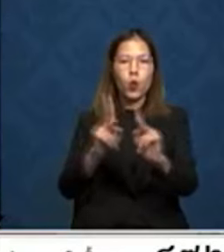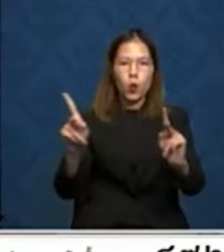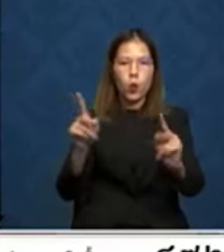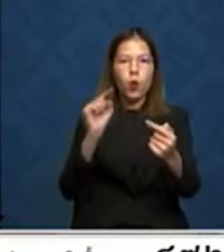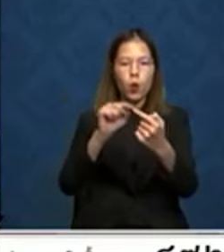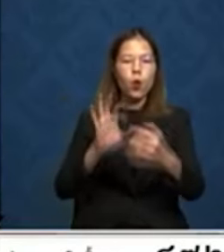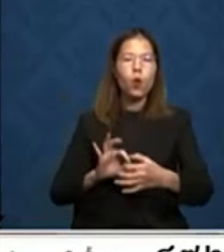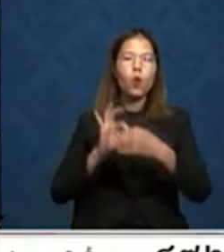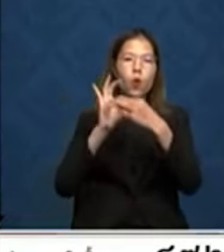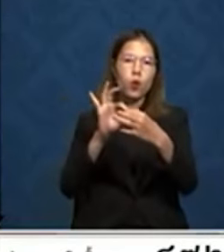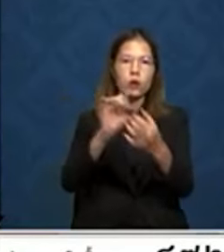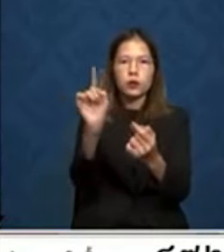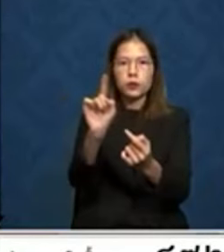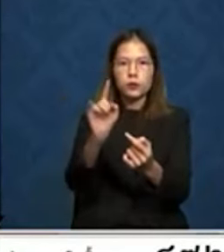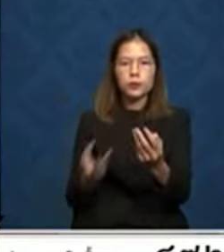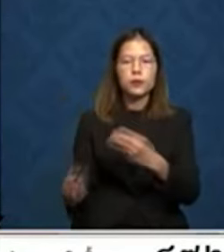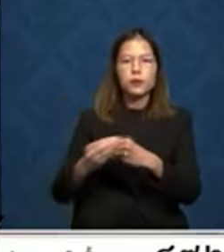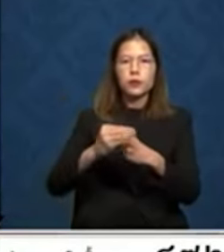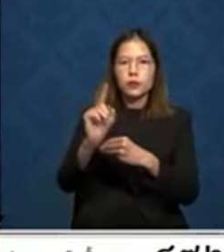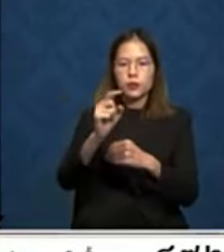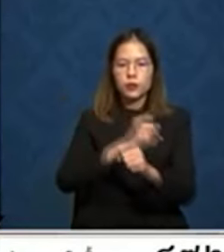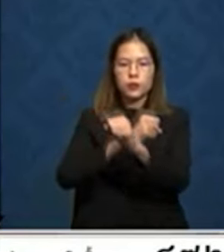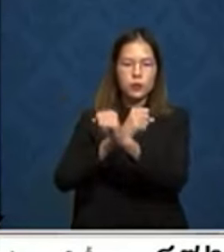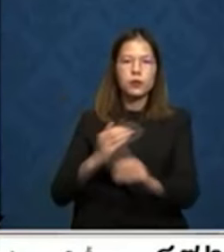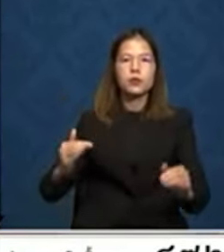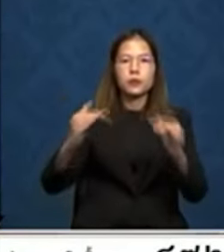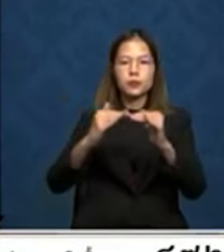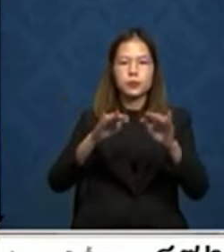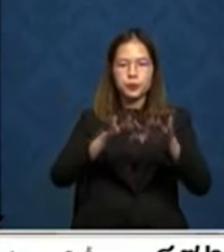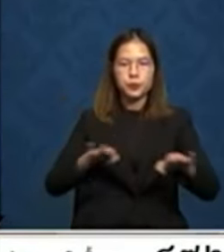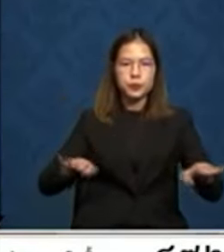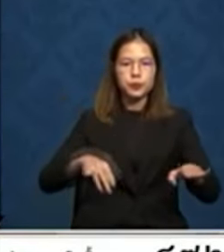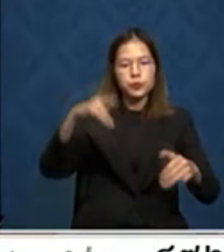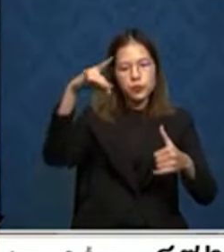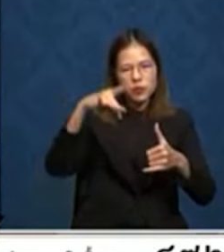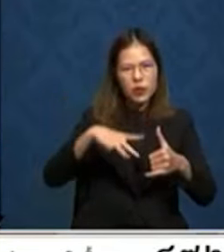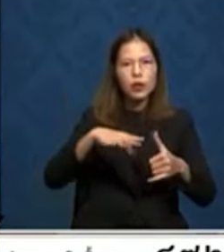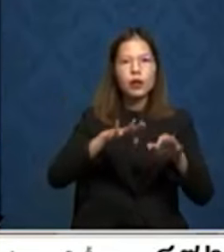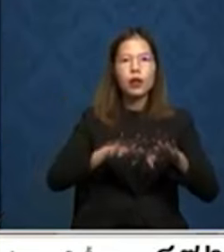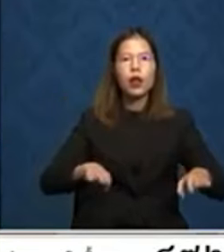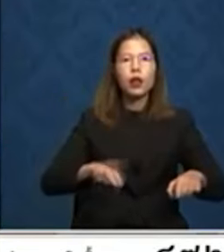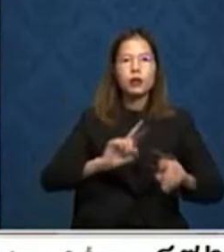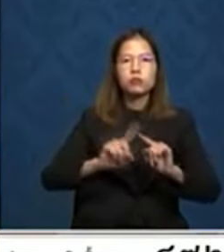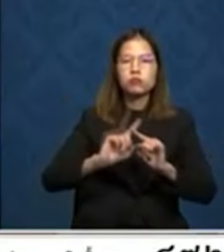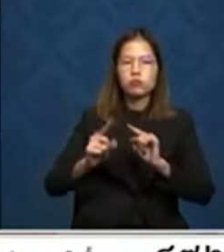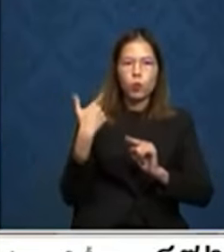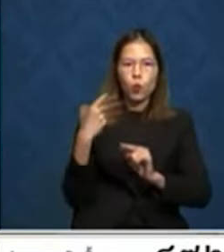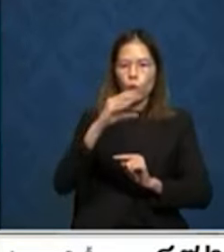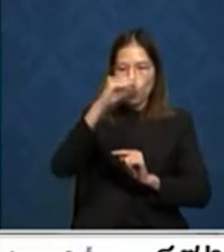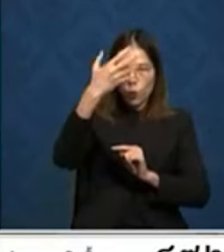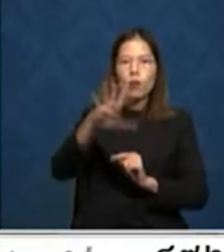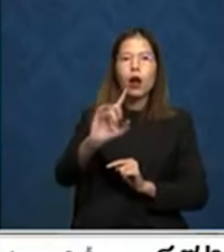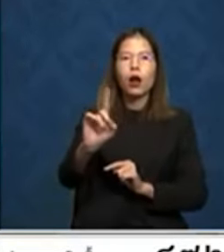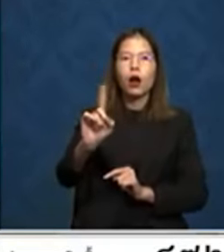ความห่วงใยในการที่จะเพิ่มคุความคุ้มครองให้กับสิทธิเด็กโดยเฉพาะความรุนแรงที่มีต่อเด็กตะกี้มีการพูดไปแล้วเนาะ